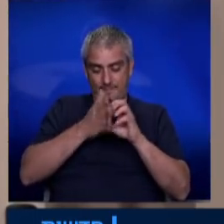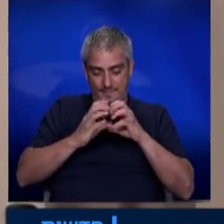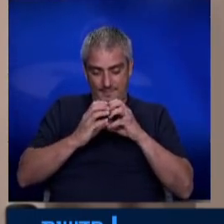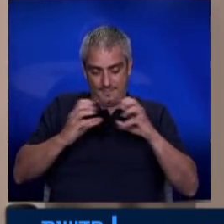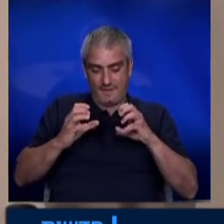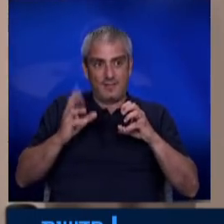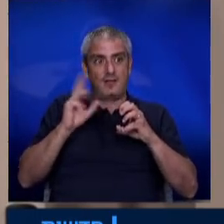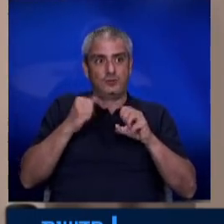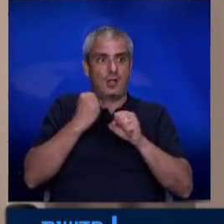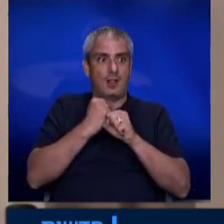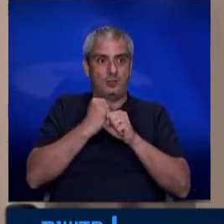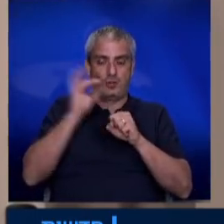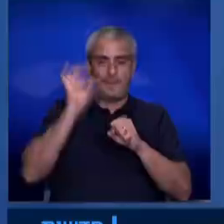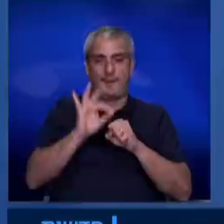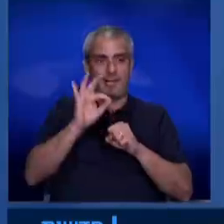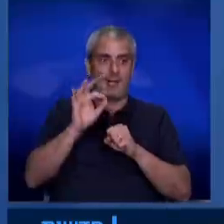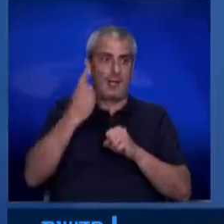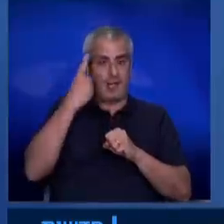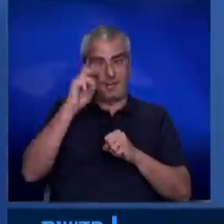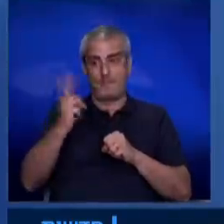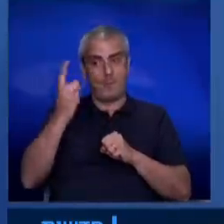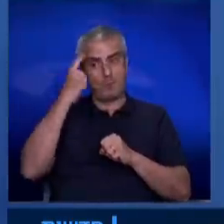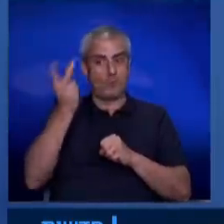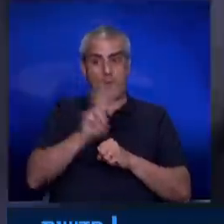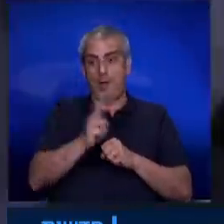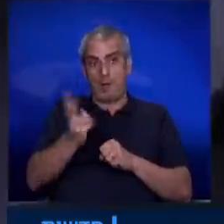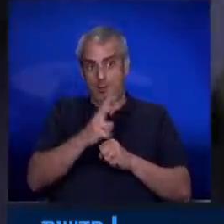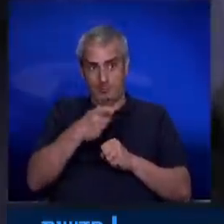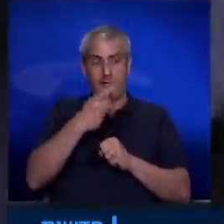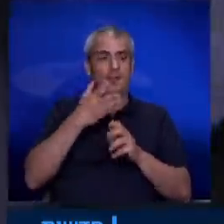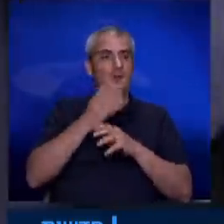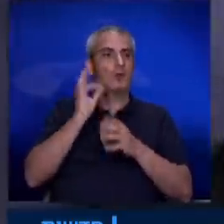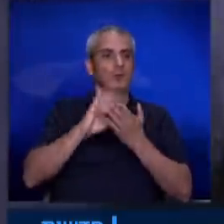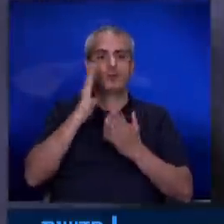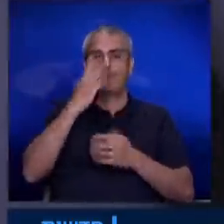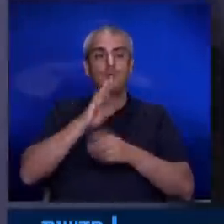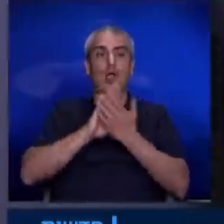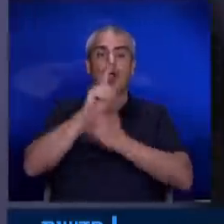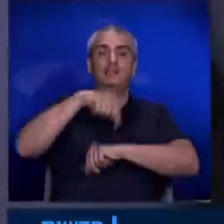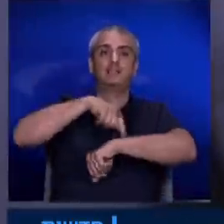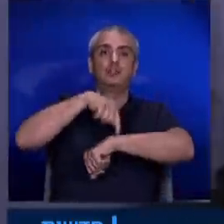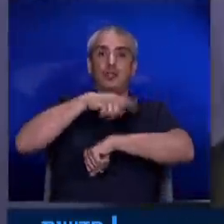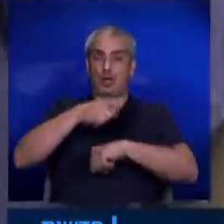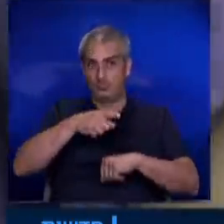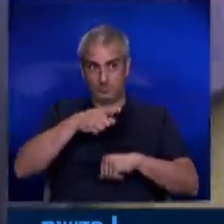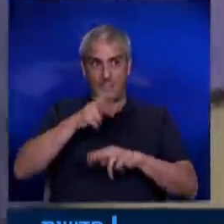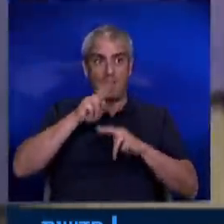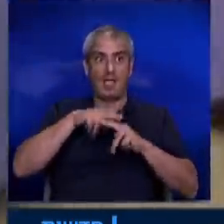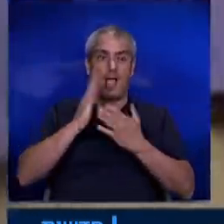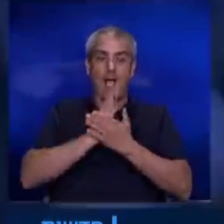פגיעה באחת מהמוחות. הניתוח נעשה ביום חמישי וערך כ-11 שעות אחרי הכנה של חודשים